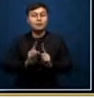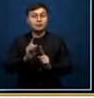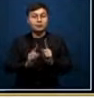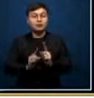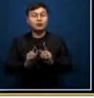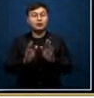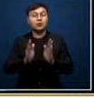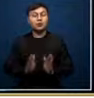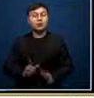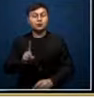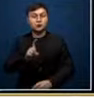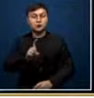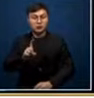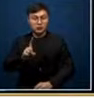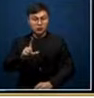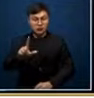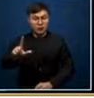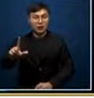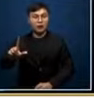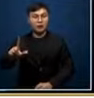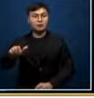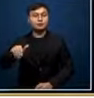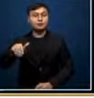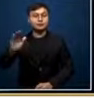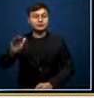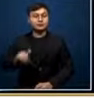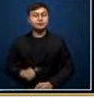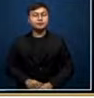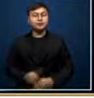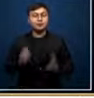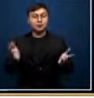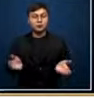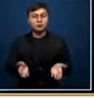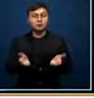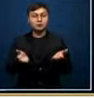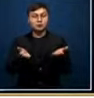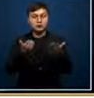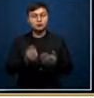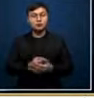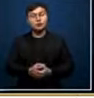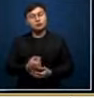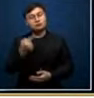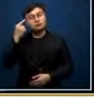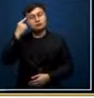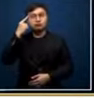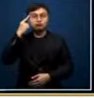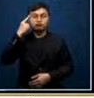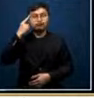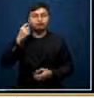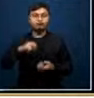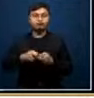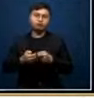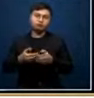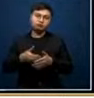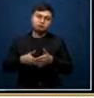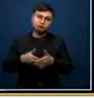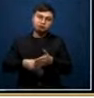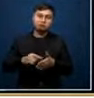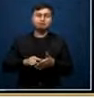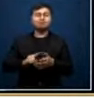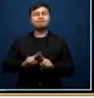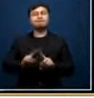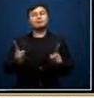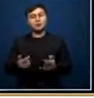ล้านคนนะคะก็ถือว่าเป็นเรื่องที่มีการผลักดันและขับเคลื่อนแม้ว่าังมีข้อกค้านะคะแต่ว่าก็เป็นเอ่อการ